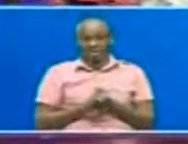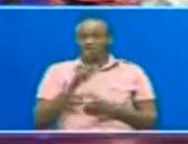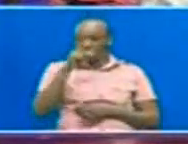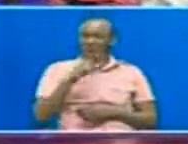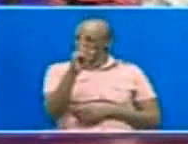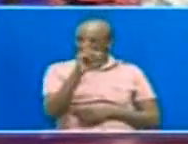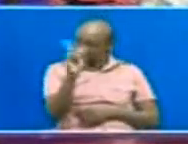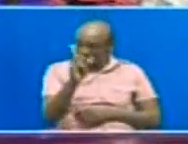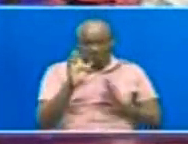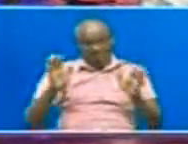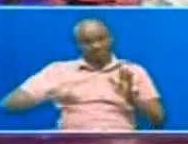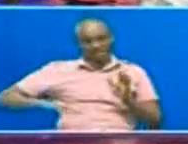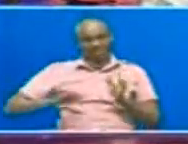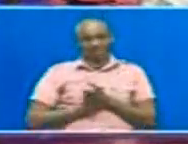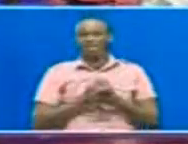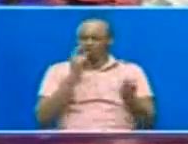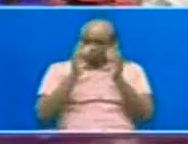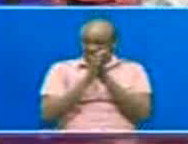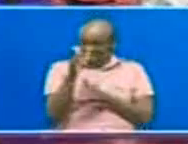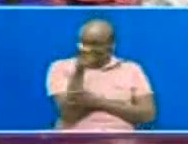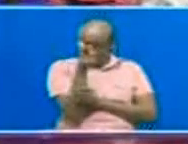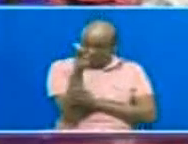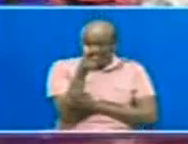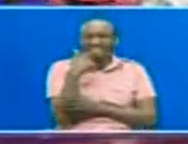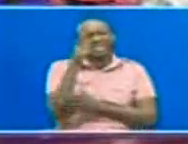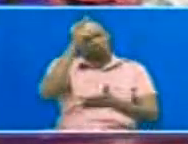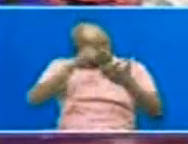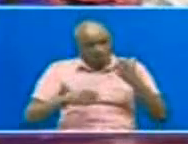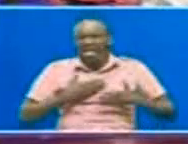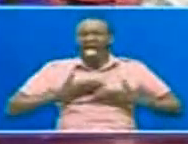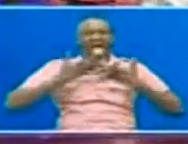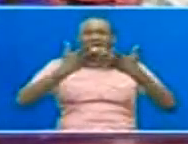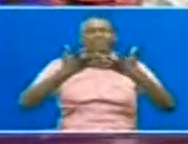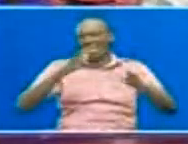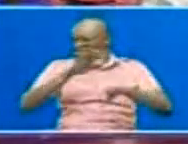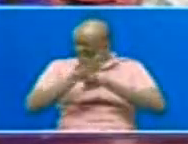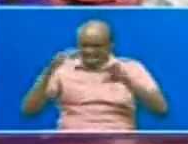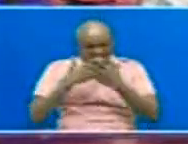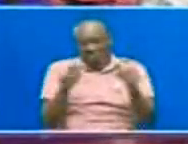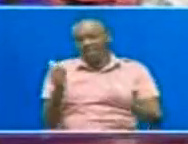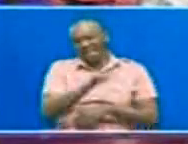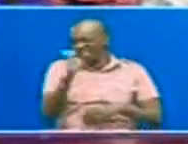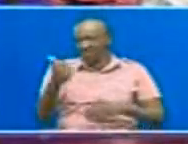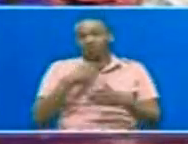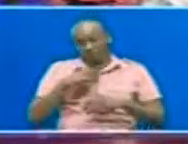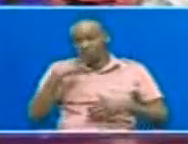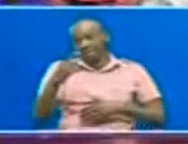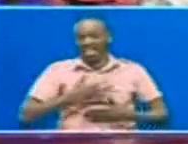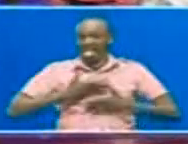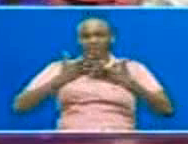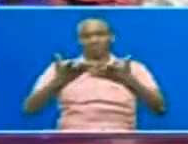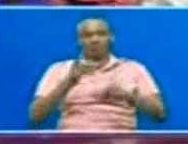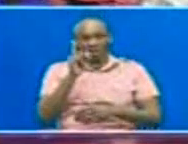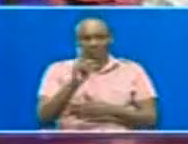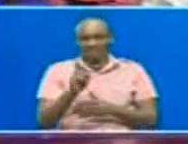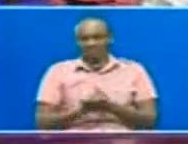minute left, 1 minute left. Talk to that camera over there, Joe. Just say whatever you want to say for 1 minute. Talk to whoever, the president, whoever you want. Mwangeleshe,